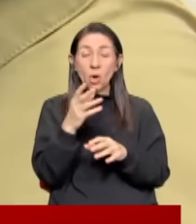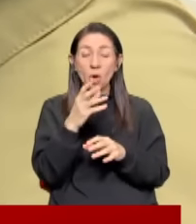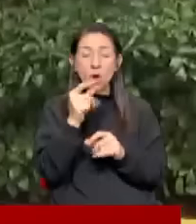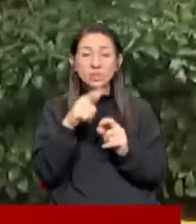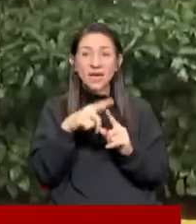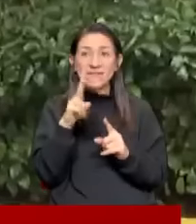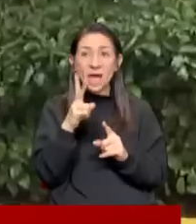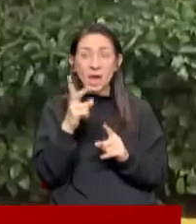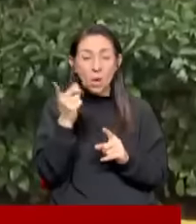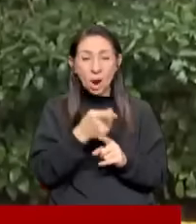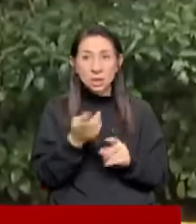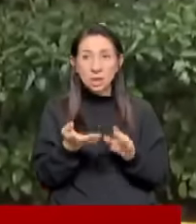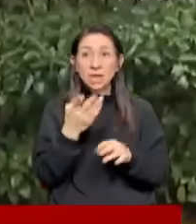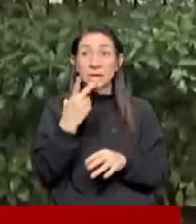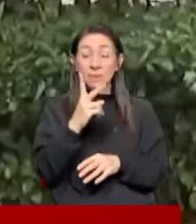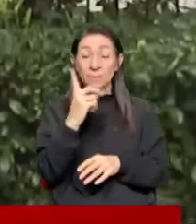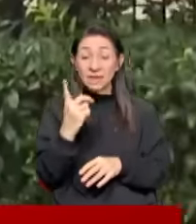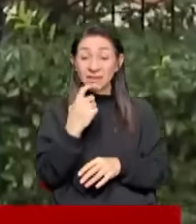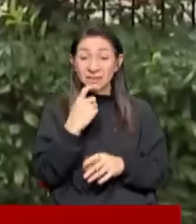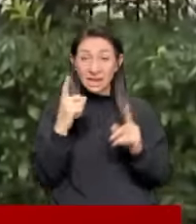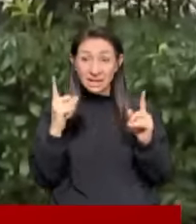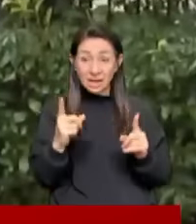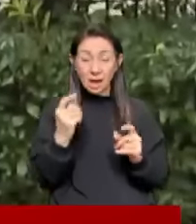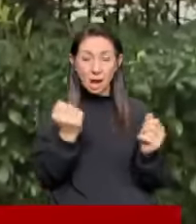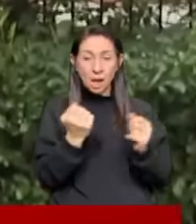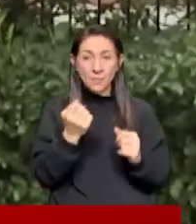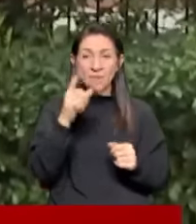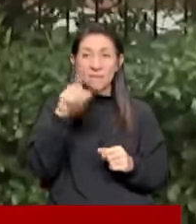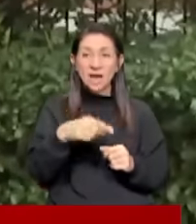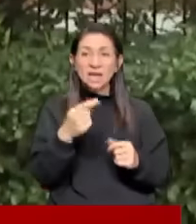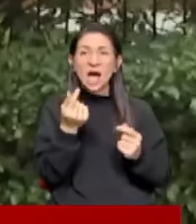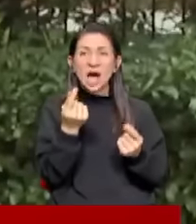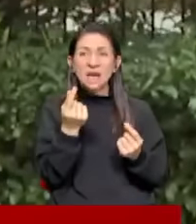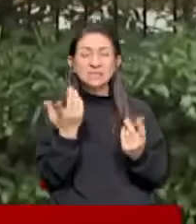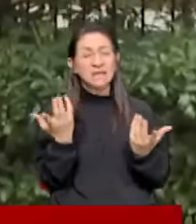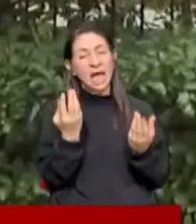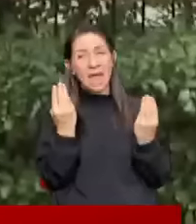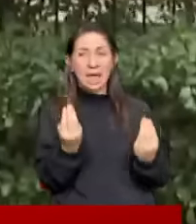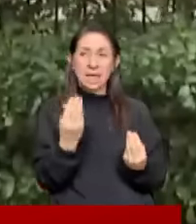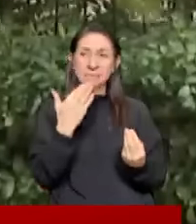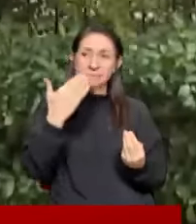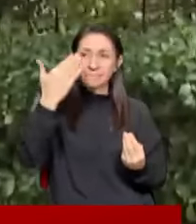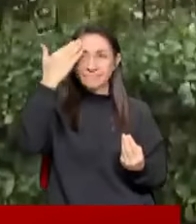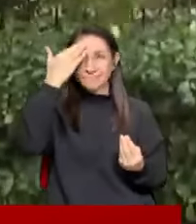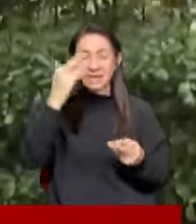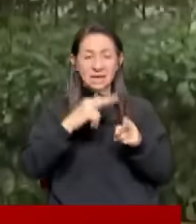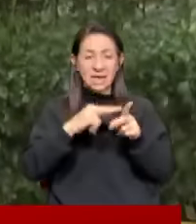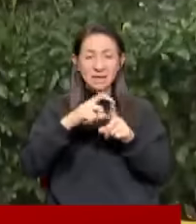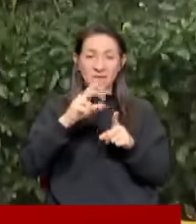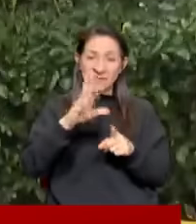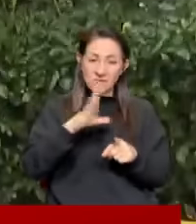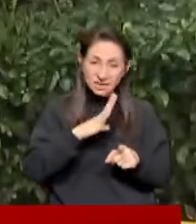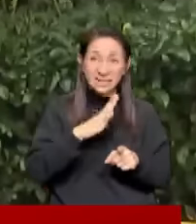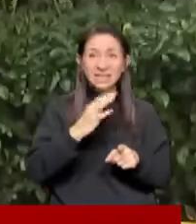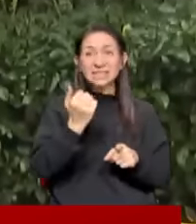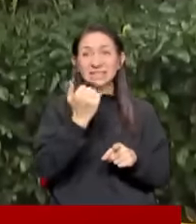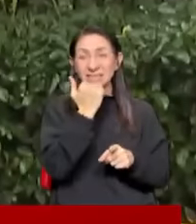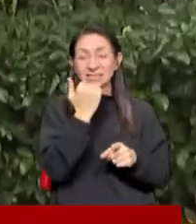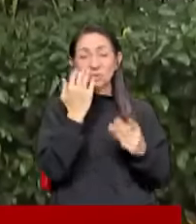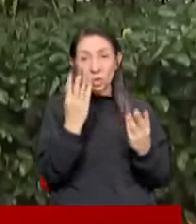oranları artıyor. 2001 yılına kadar otomobillerin üzerindeki vergi yükü kısmen çok daha azdı. Yani KDV vardı. Geçici